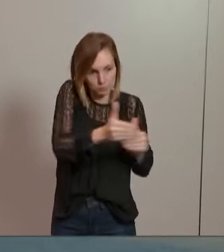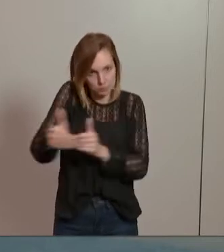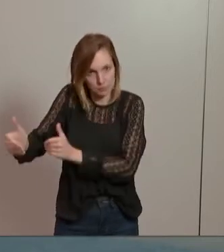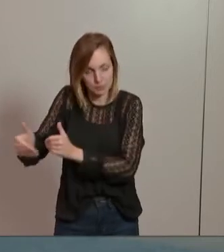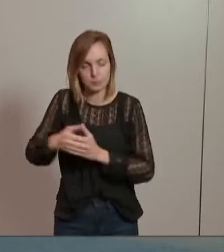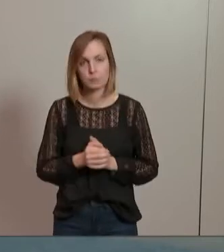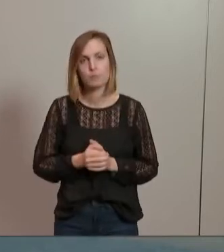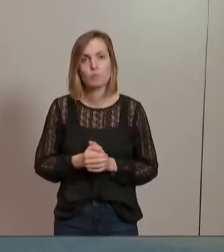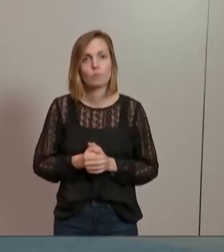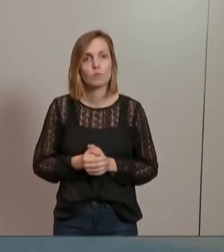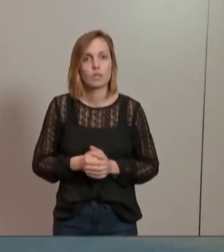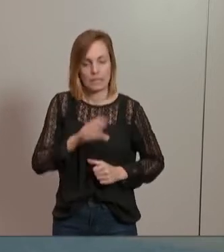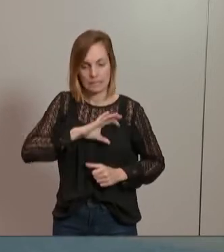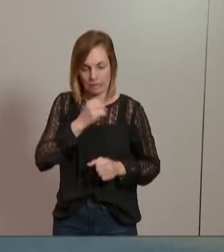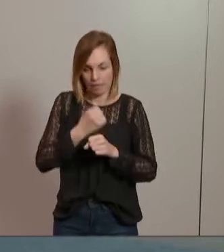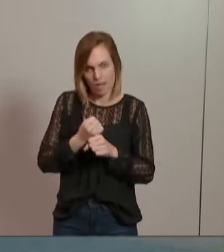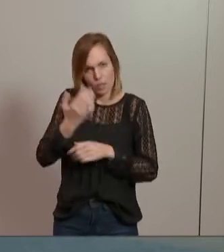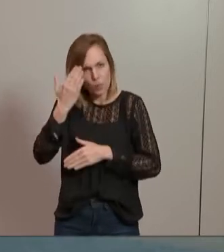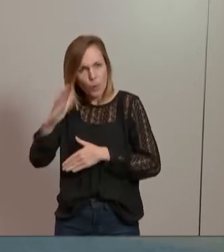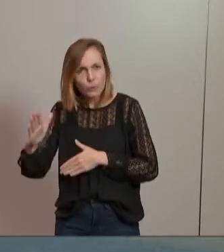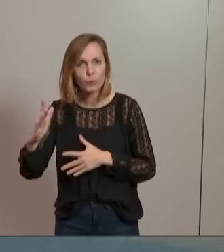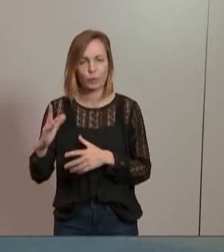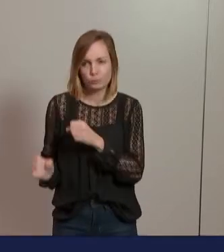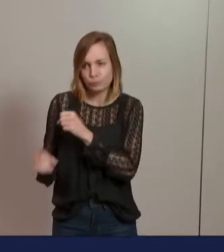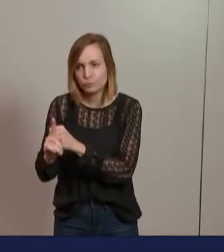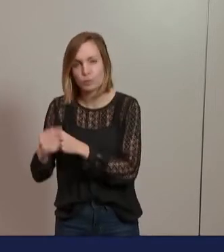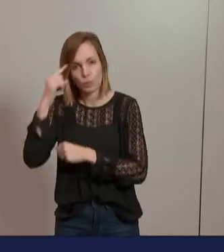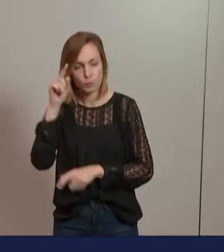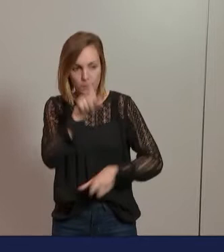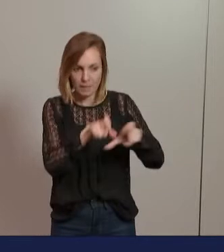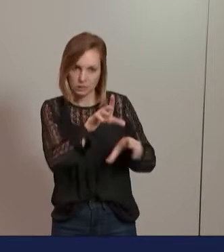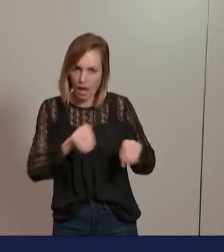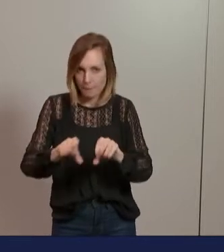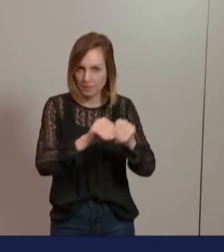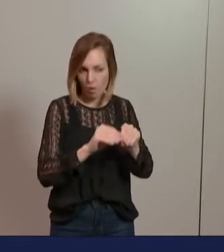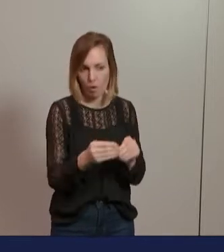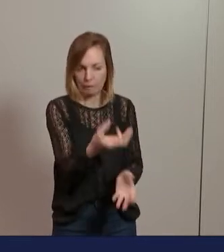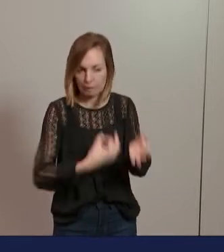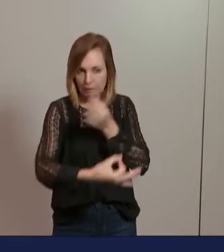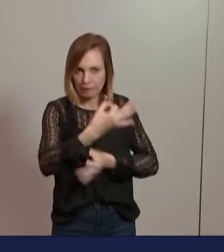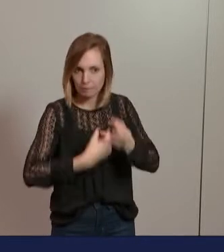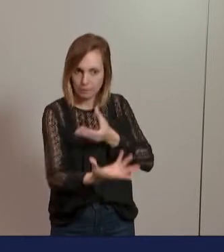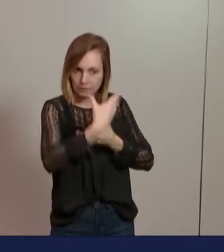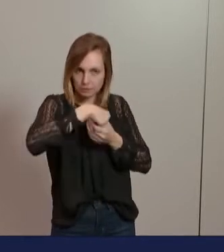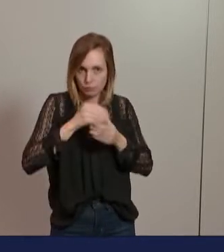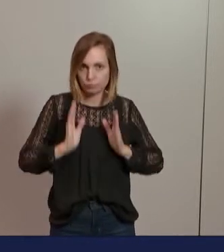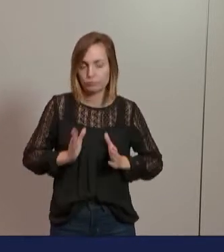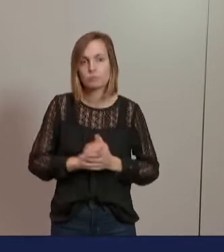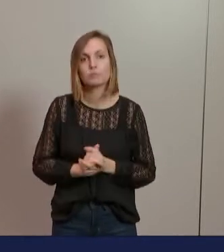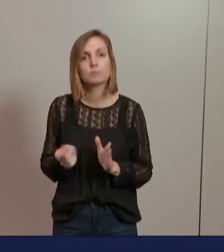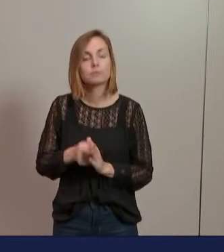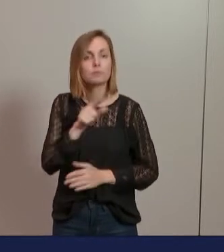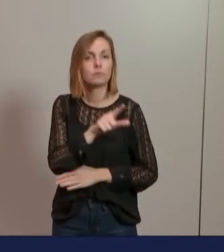Nous apprenons à travailler autrement pour que la parole des habitants infuse au cœur du pilotage de nos actions. En